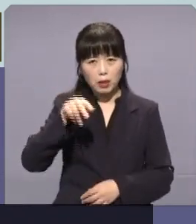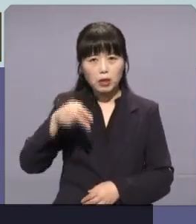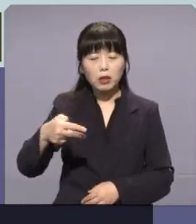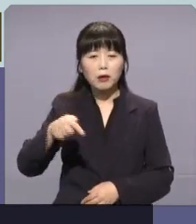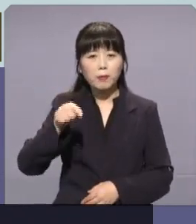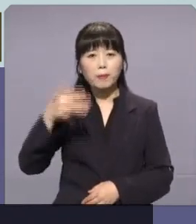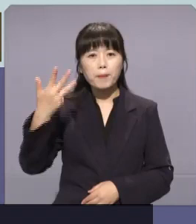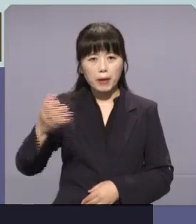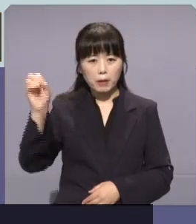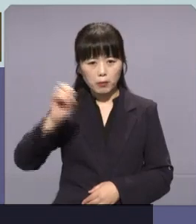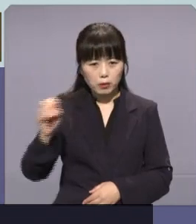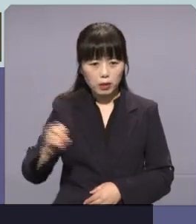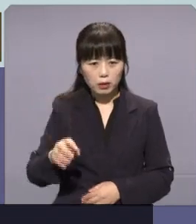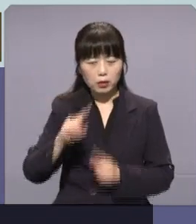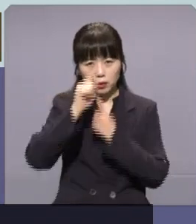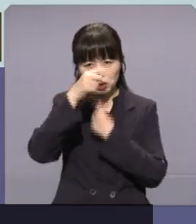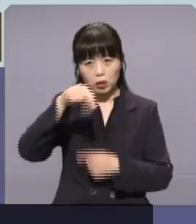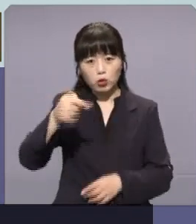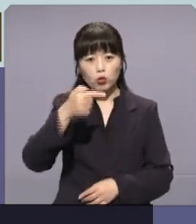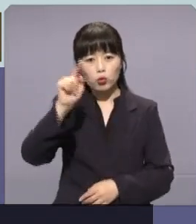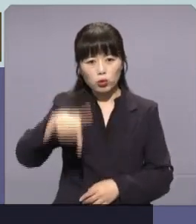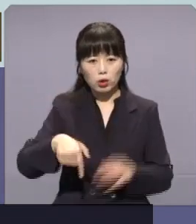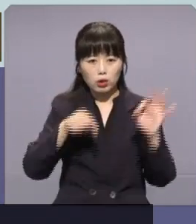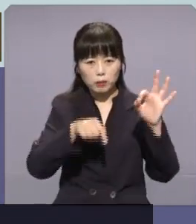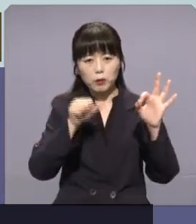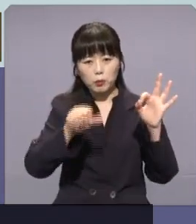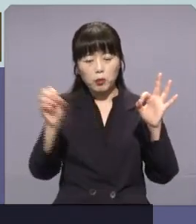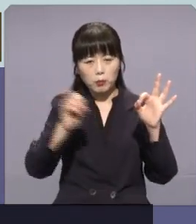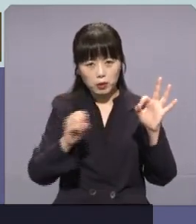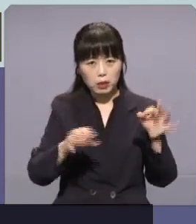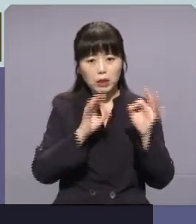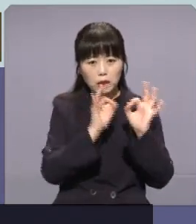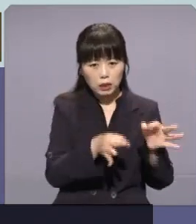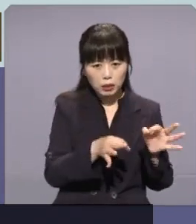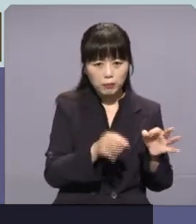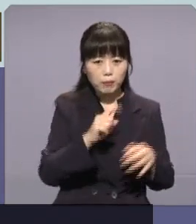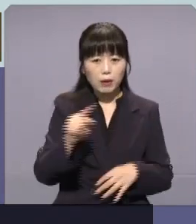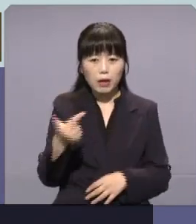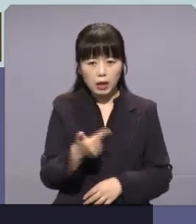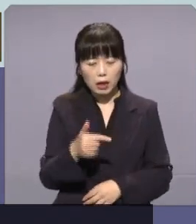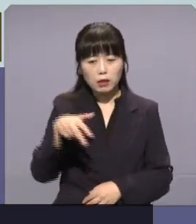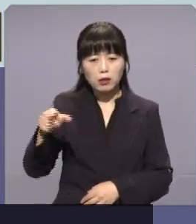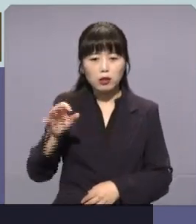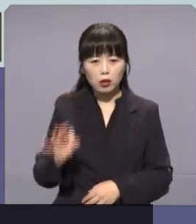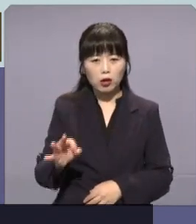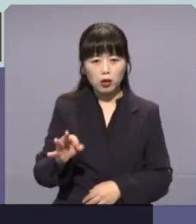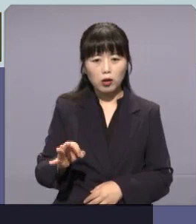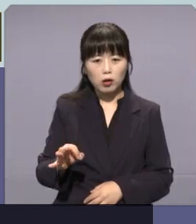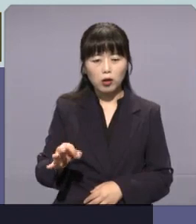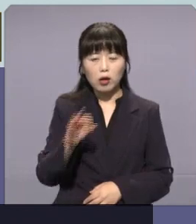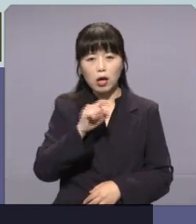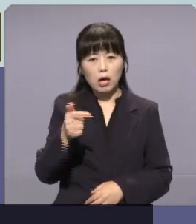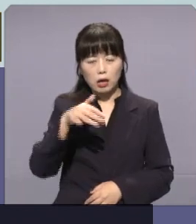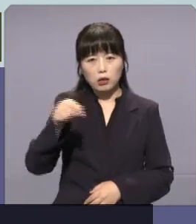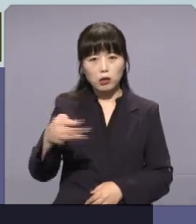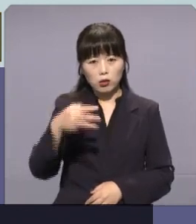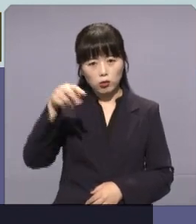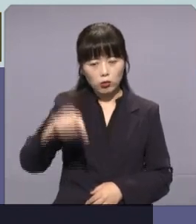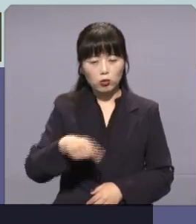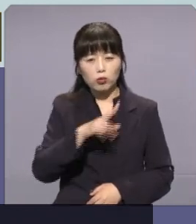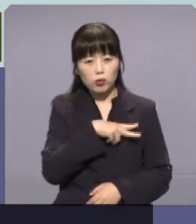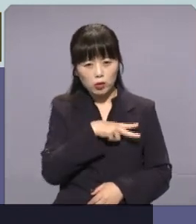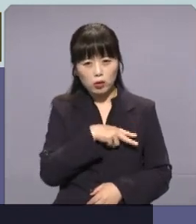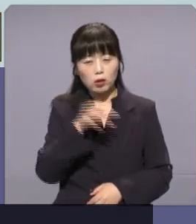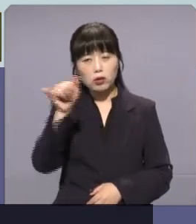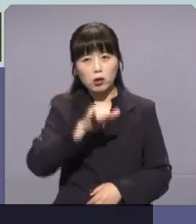의원 24.8. 역시 이준석 전 대표 10.5고요. 김기현, 안철수, TK 지역에선 안철수 의원이 상당히 좀